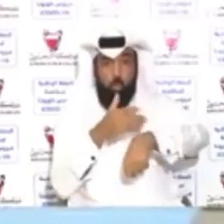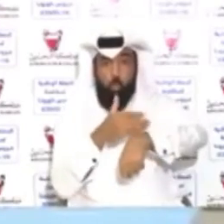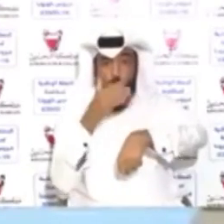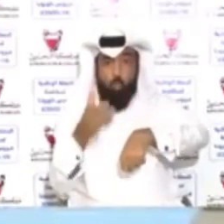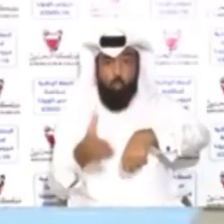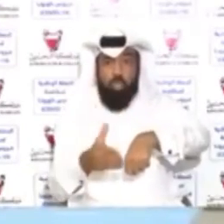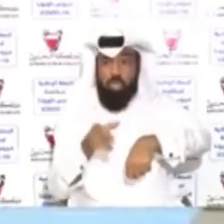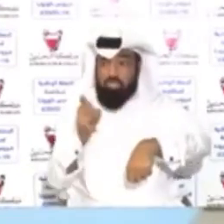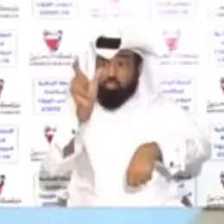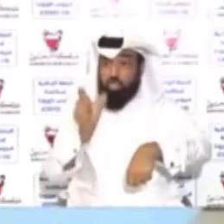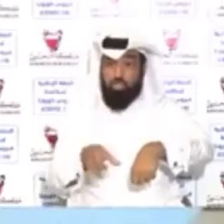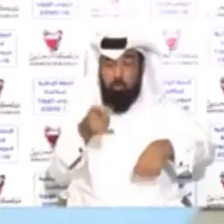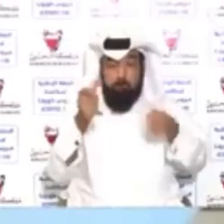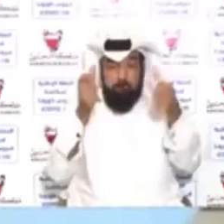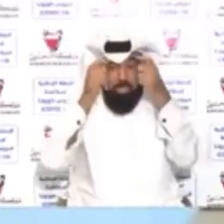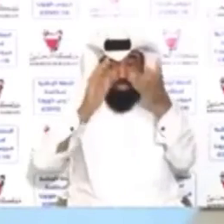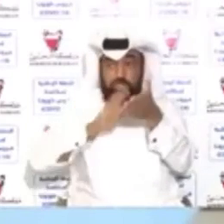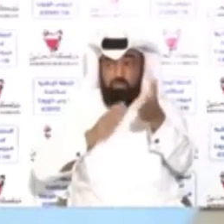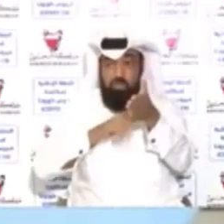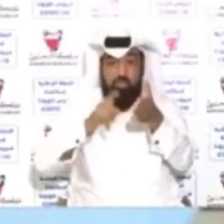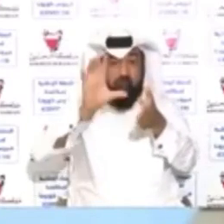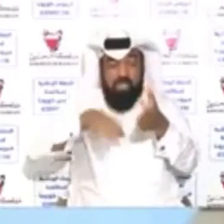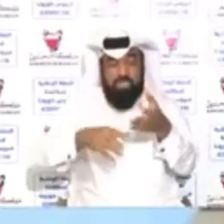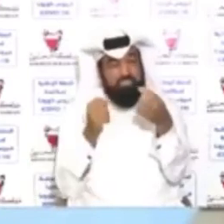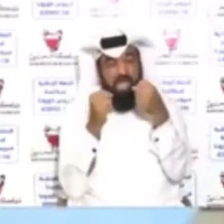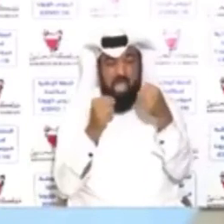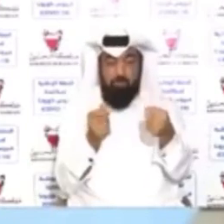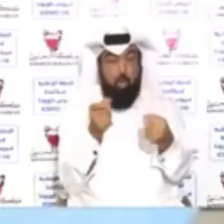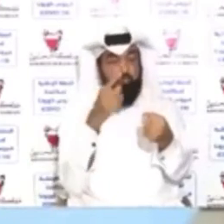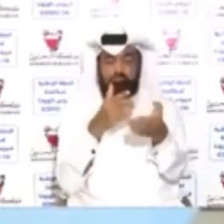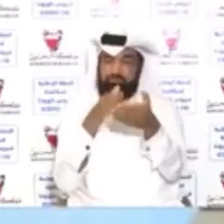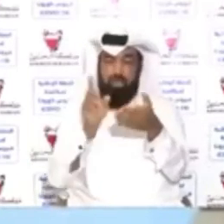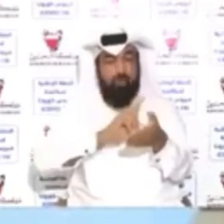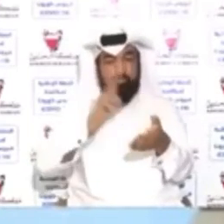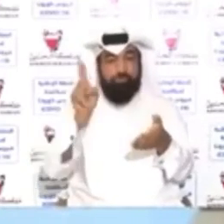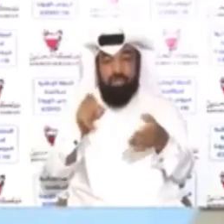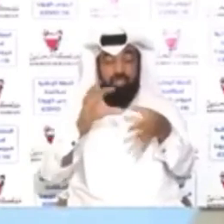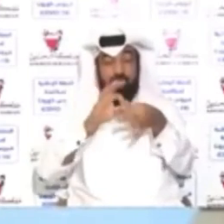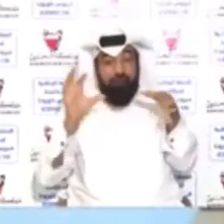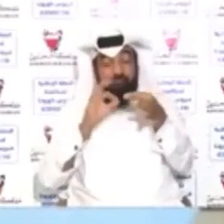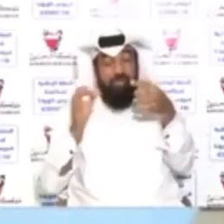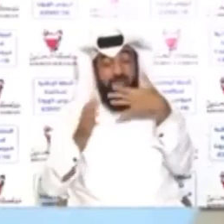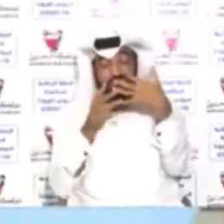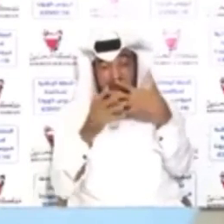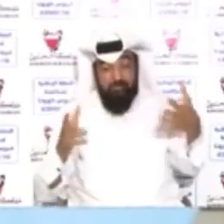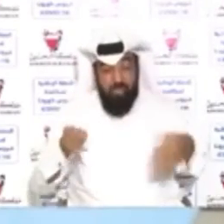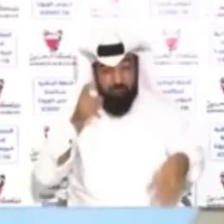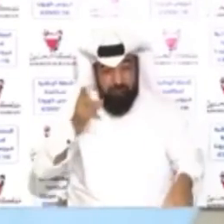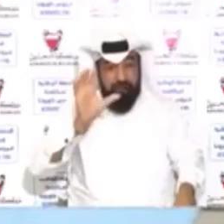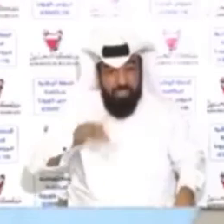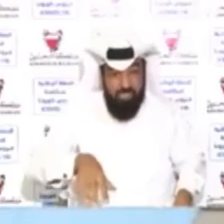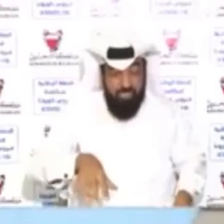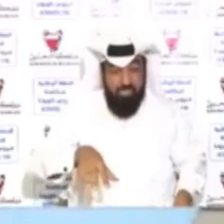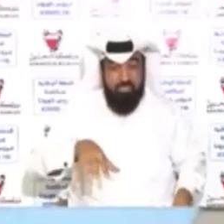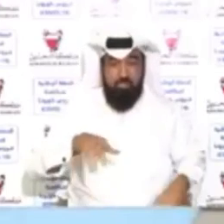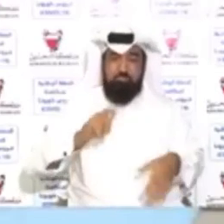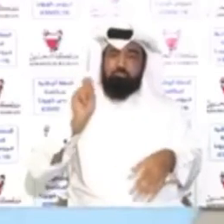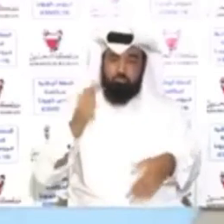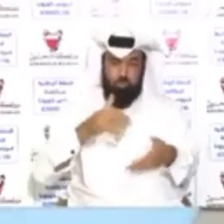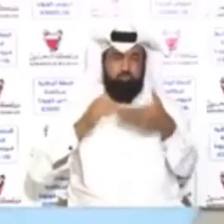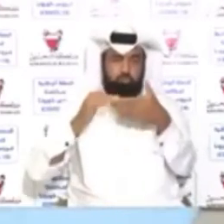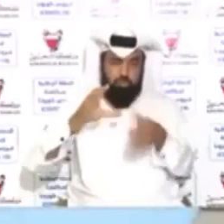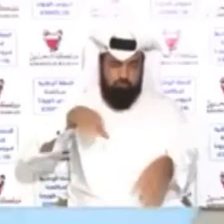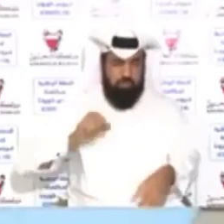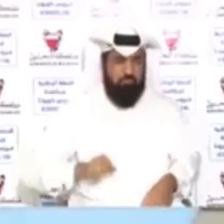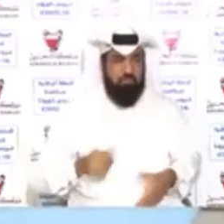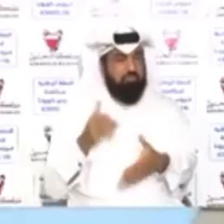وهذا لم تثبت. في الحالات البسيطة في حالات معينة اللي ممكن تثبت وممكن تقلل الأعراض